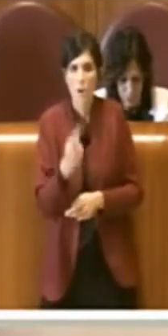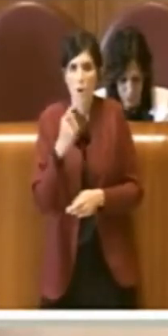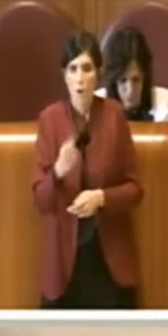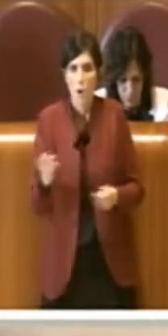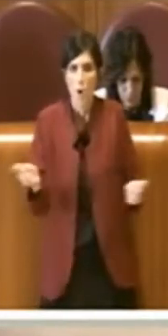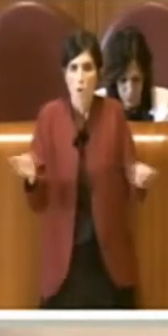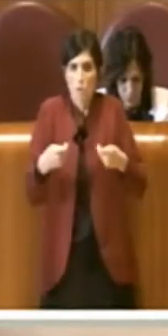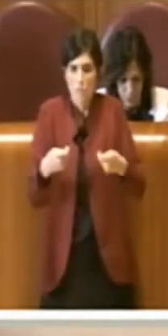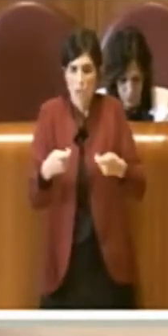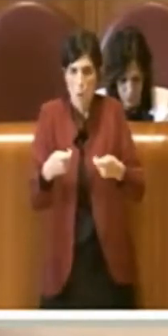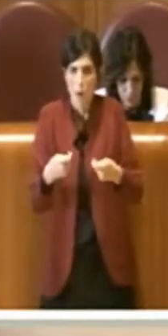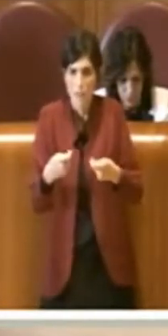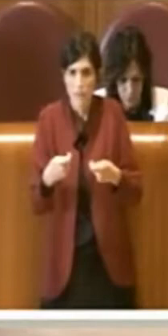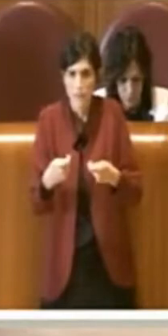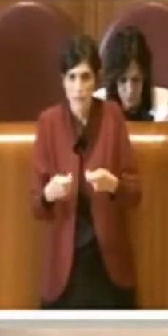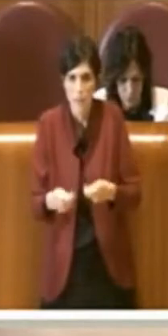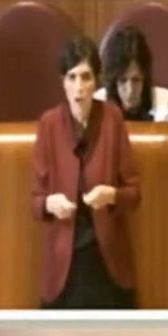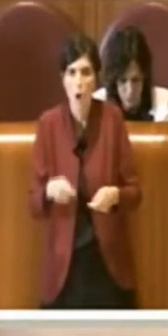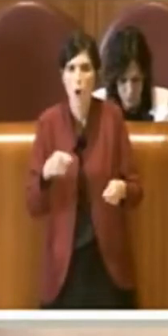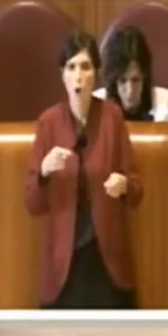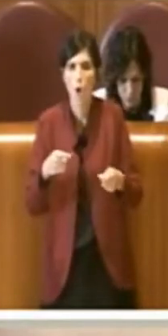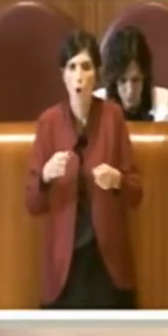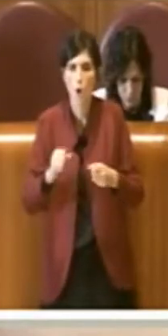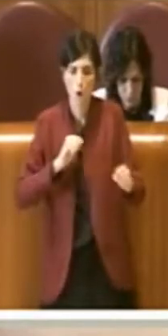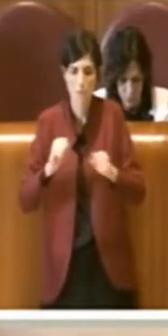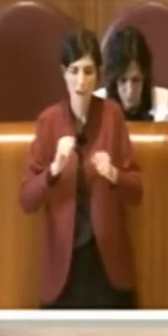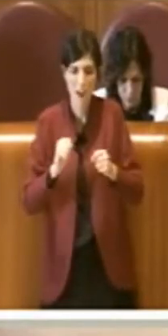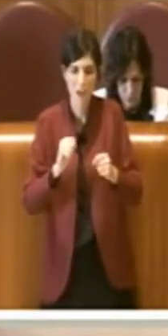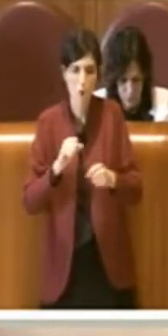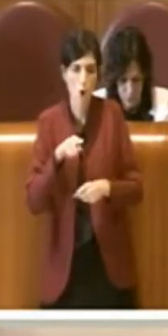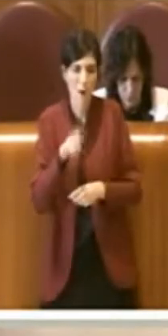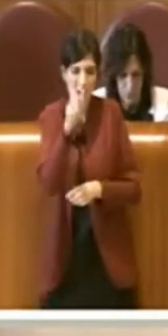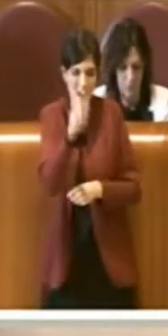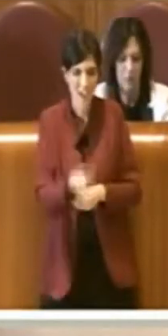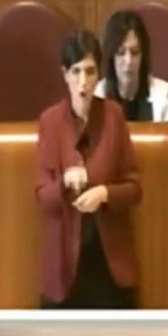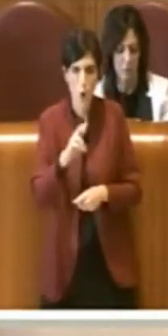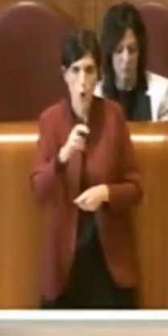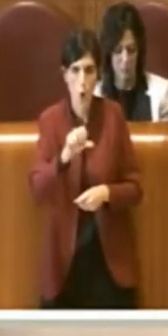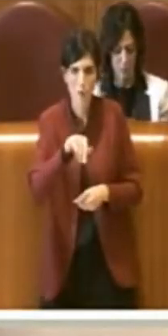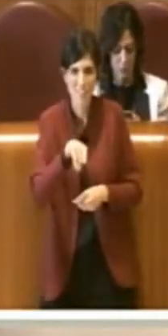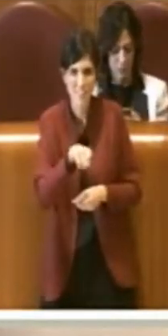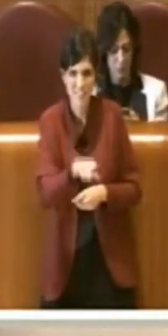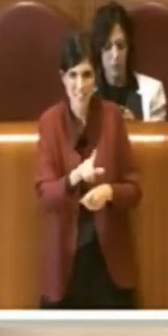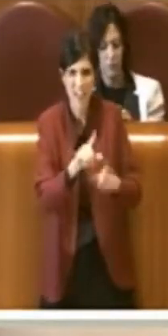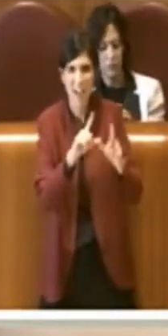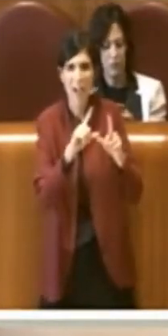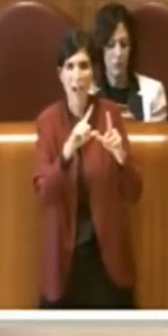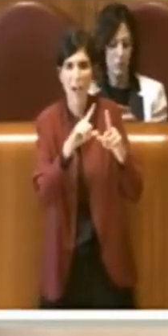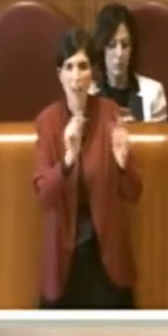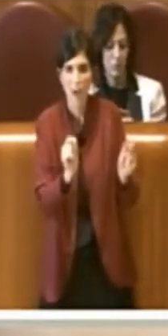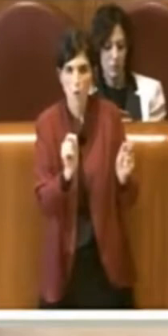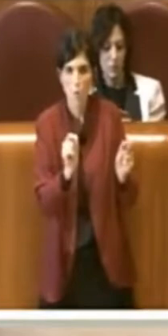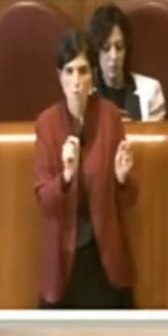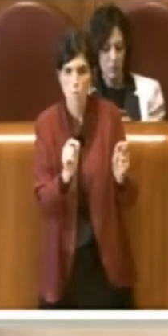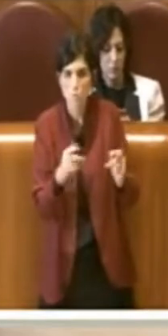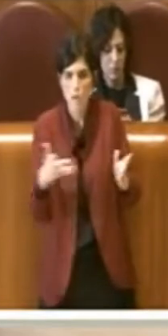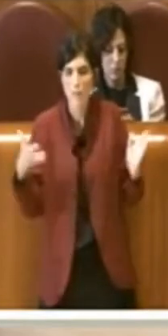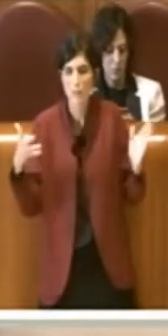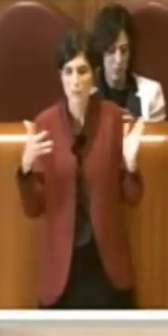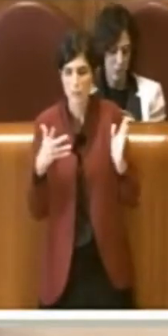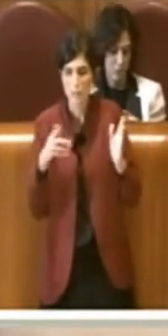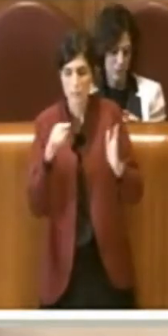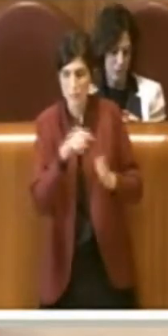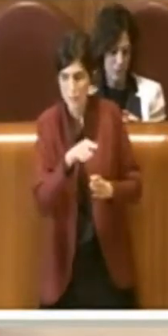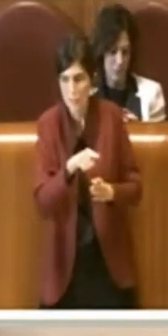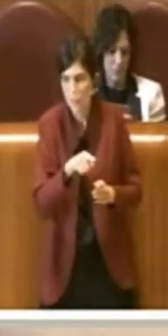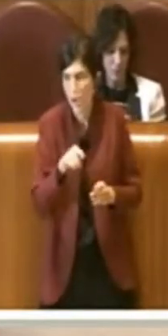trovato in difficoltà nella sua regione e ha detto alla Liguria: guarda che da domani non puoi più venire qui. E la Liguria è andata il